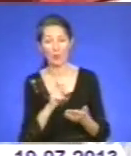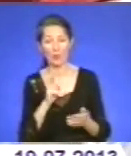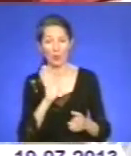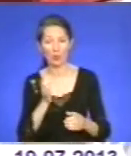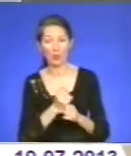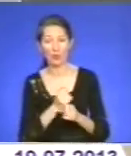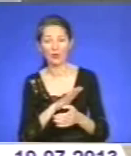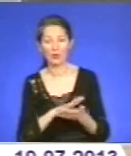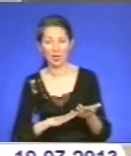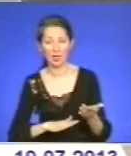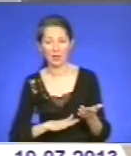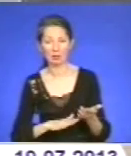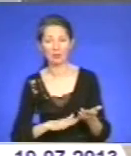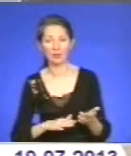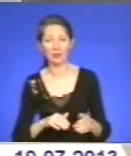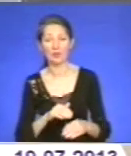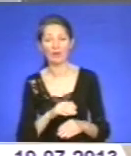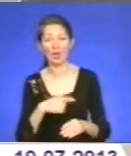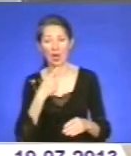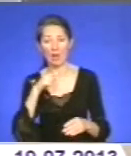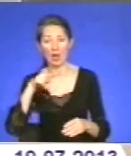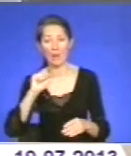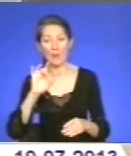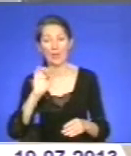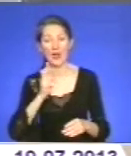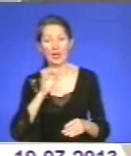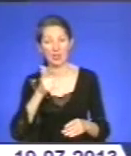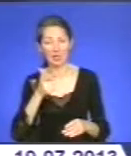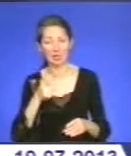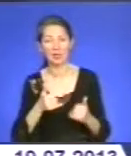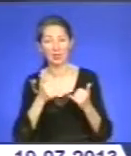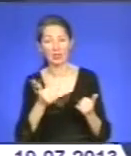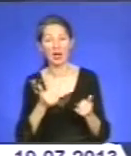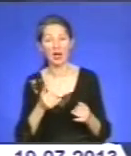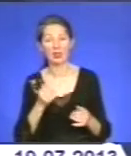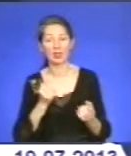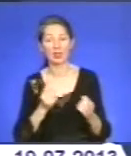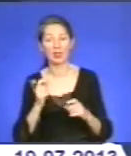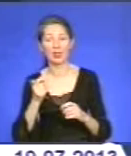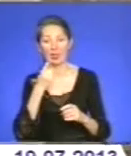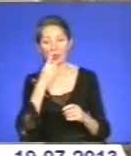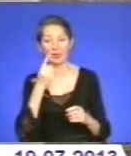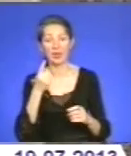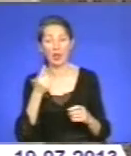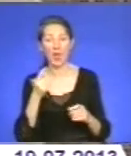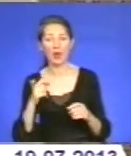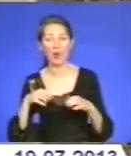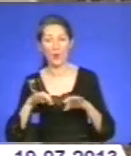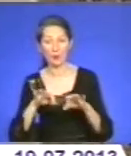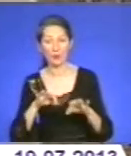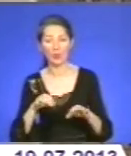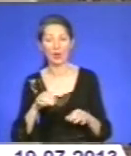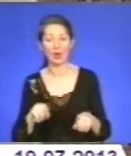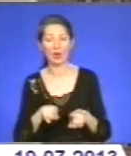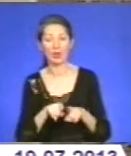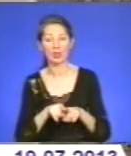працювати надалі. Новий тір-паркінг для далекобійників – наче оазис серед пустелі. Тут можна прийняти душ, випрати і попрасувати речі,